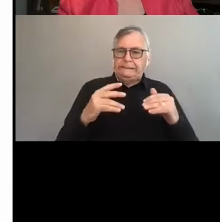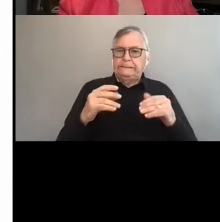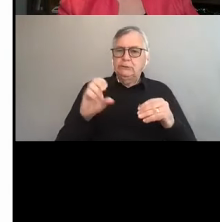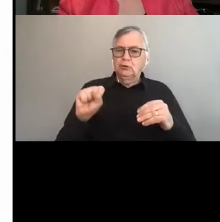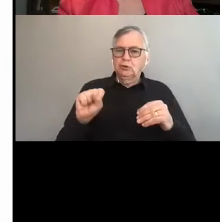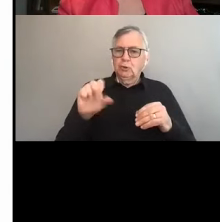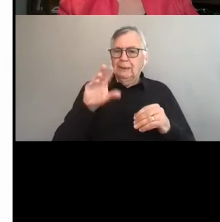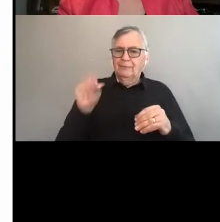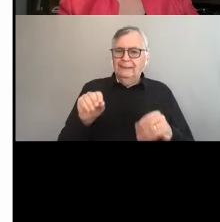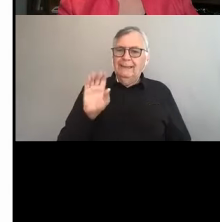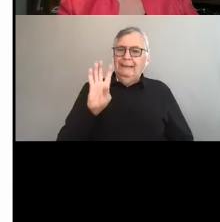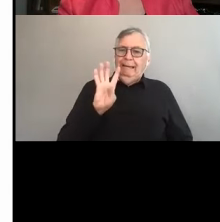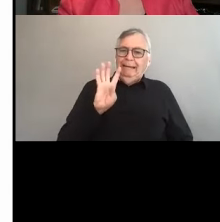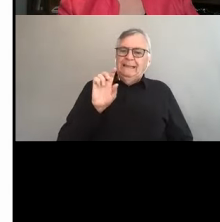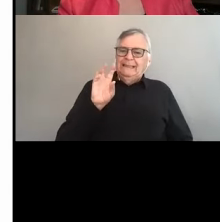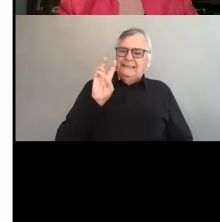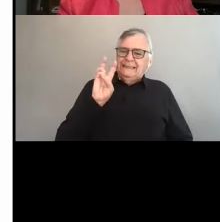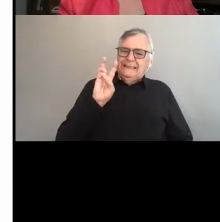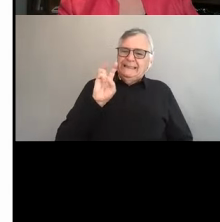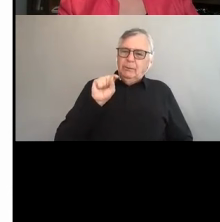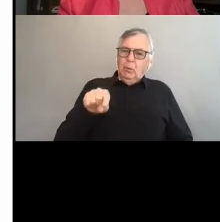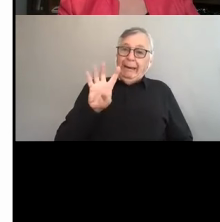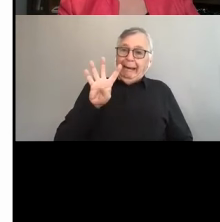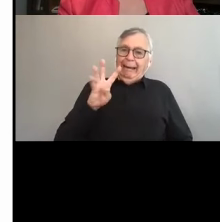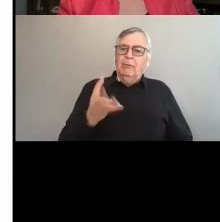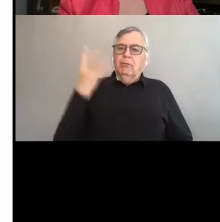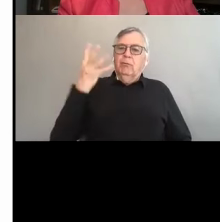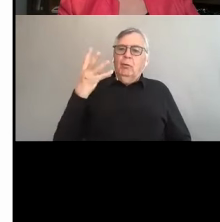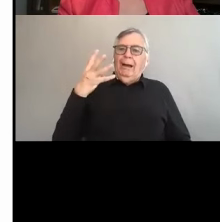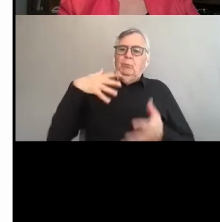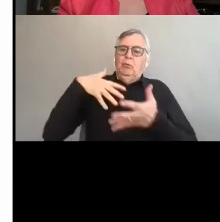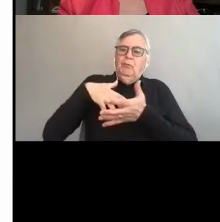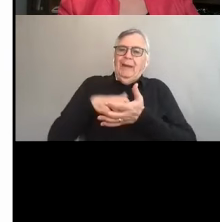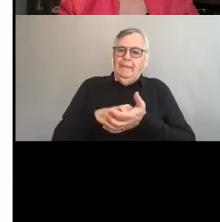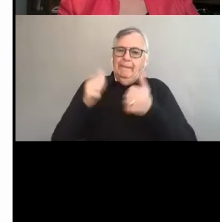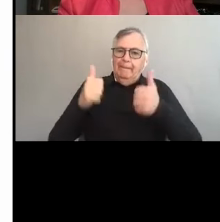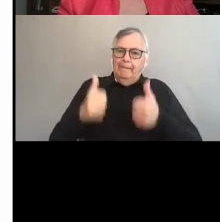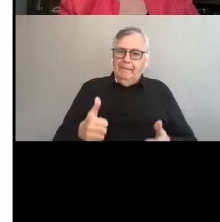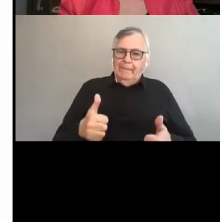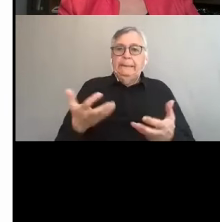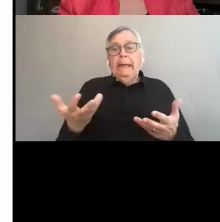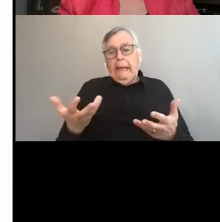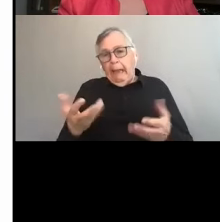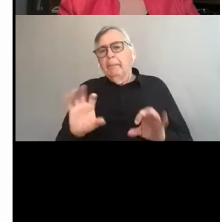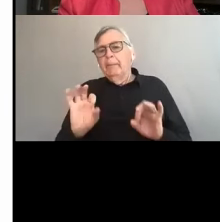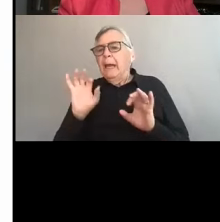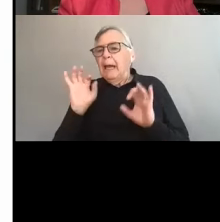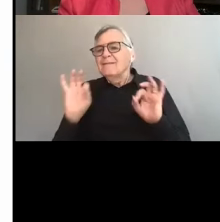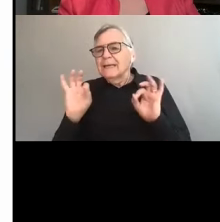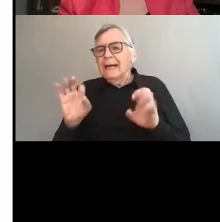de 6,4 fois la réduction, mais on pense qu'il y a quand même une